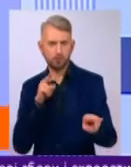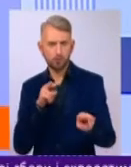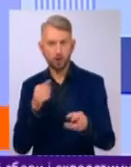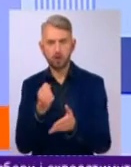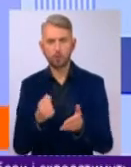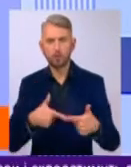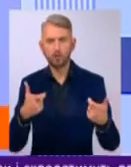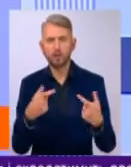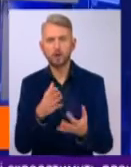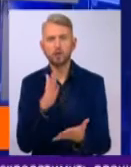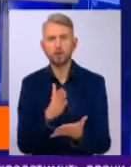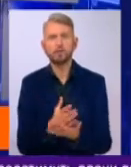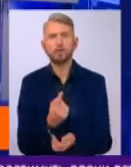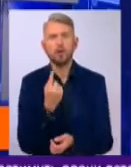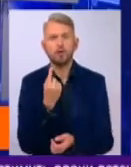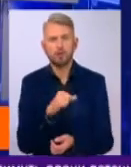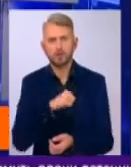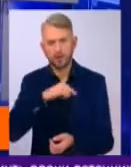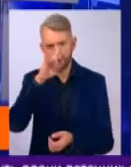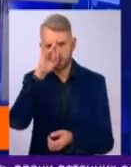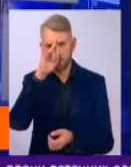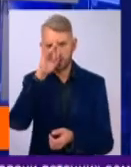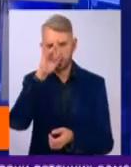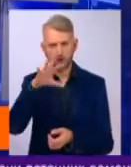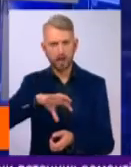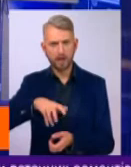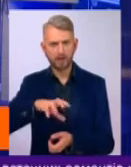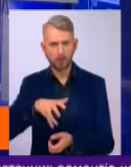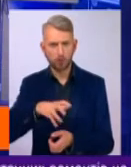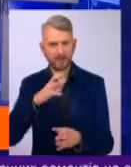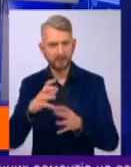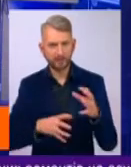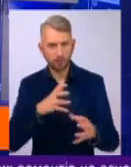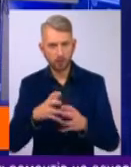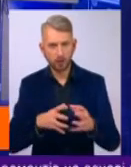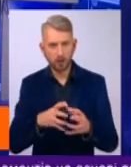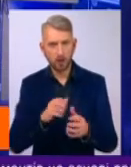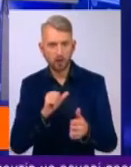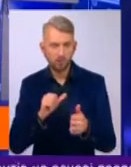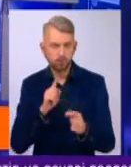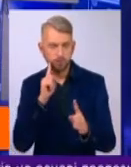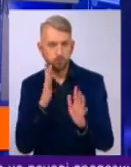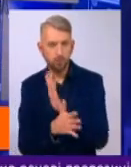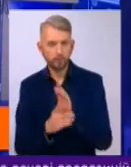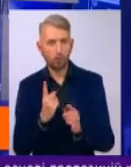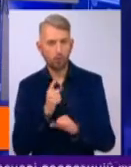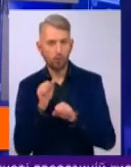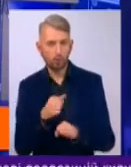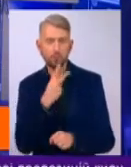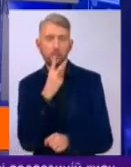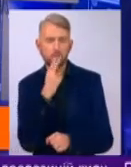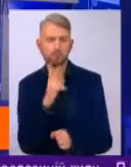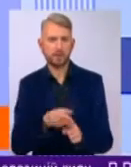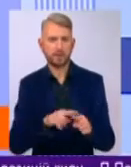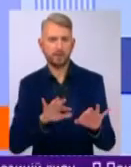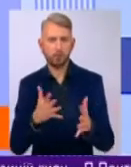в якому розташовано одно з найвідоміших казино світу, повз охорону. Це ми ще будемо бачити, як це все